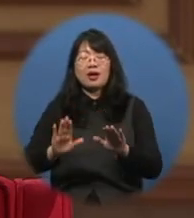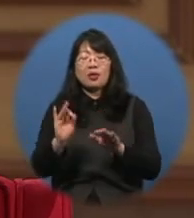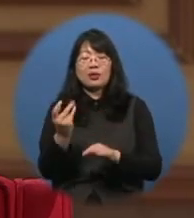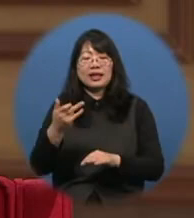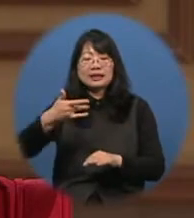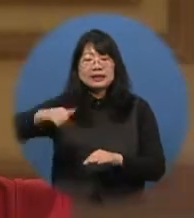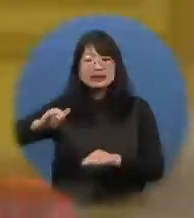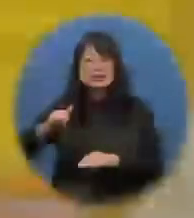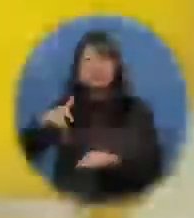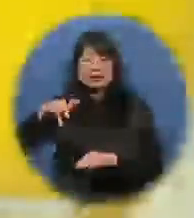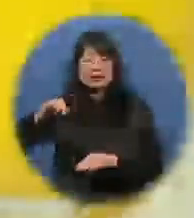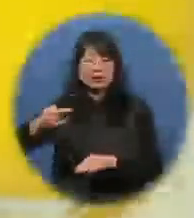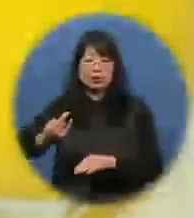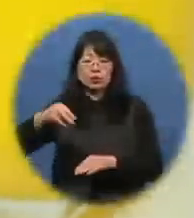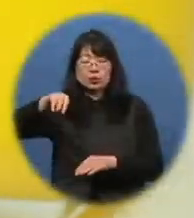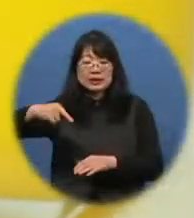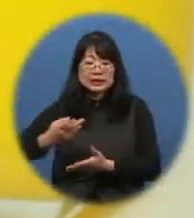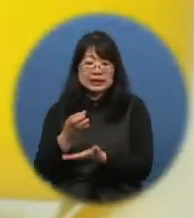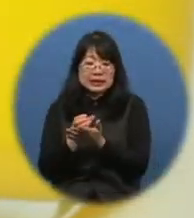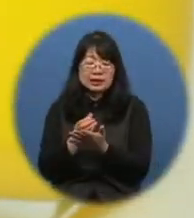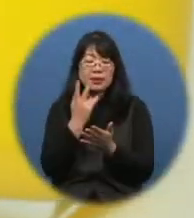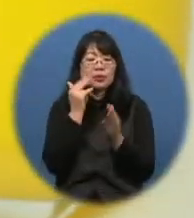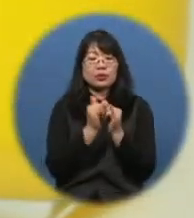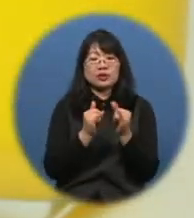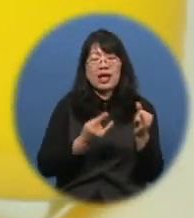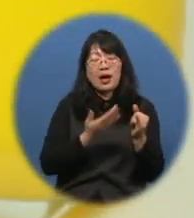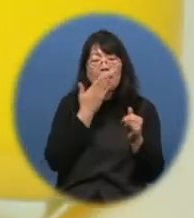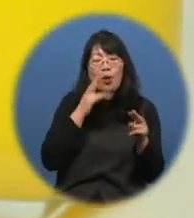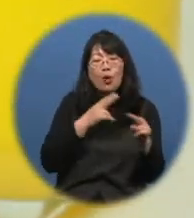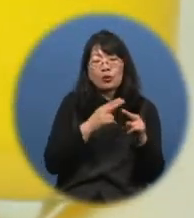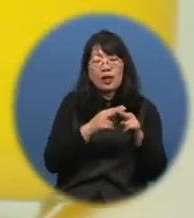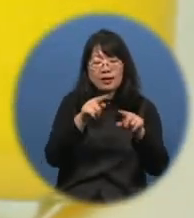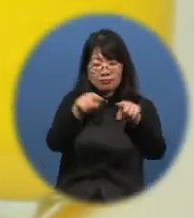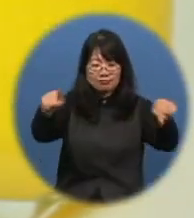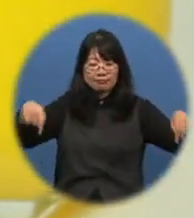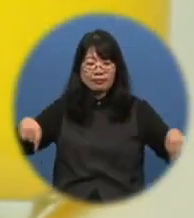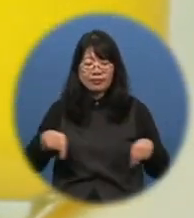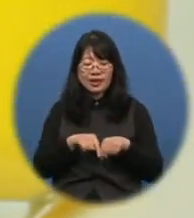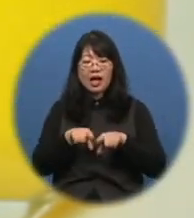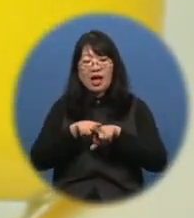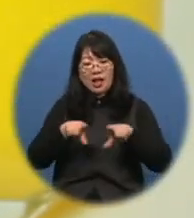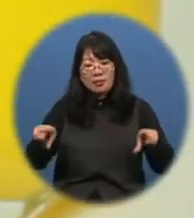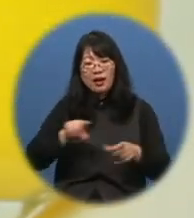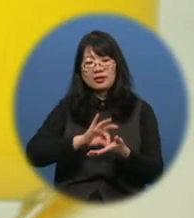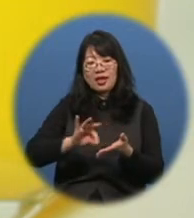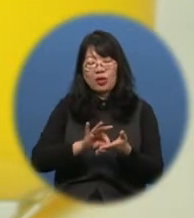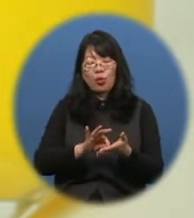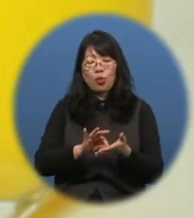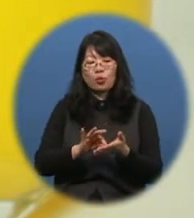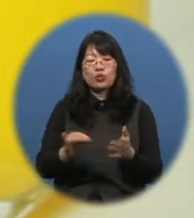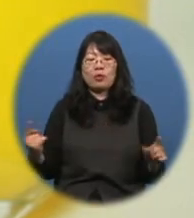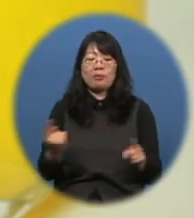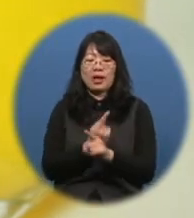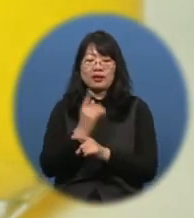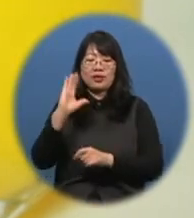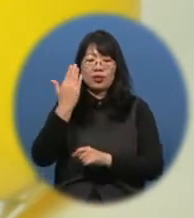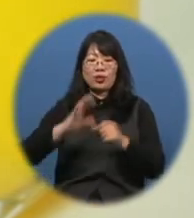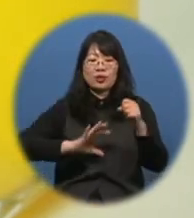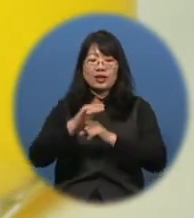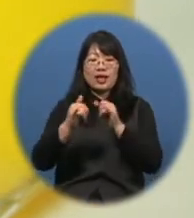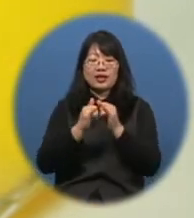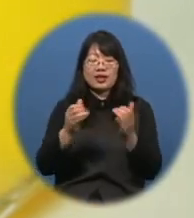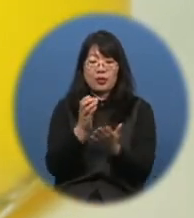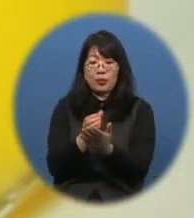오렌지 주스가 미국 사람들의 식탁에 일반화될 수 있었고, 또 세계인은 음료로